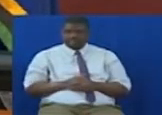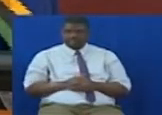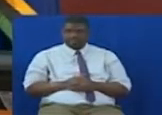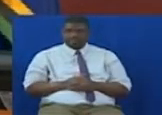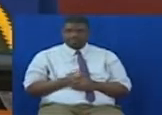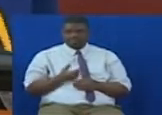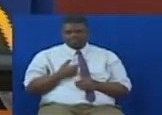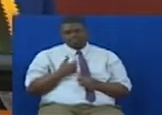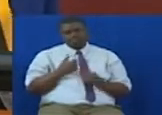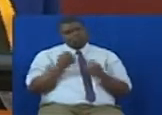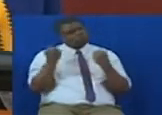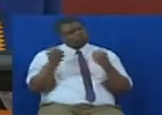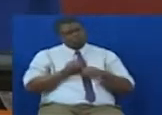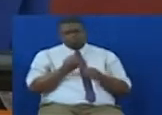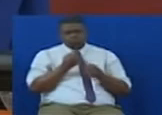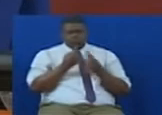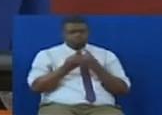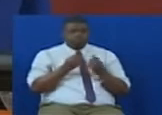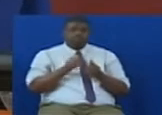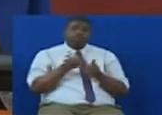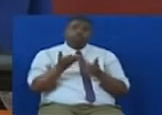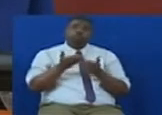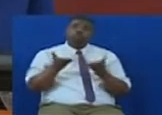inaniwia ugumu kusema chochote kwa hatua hii.